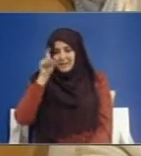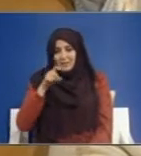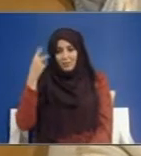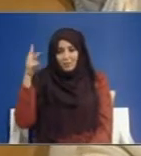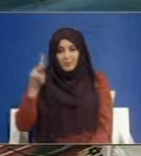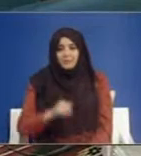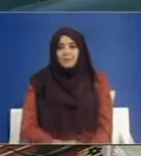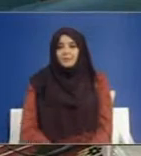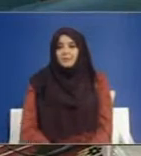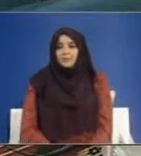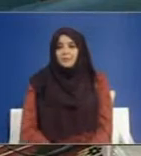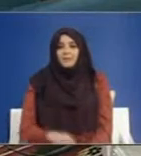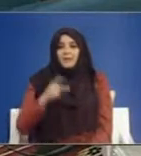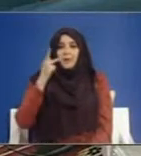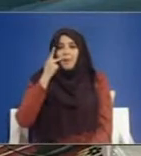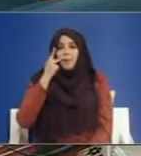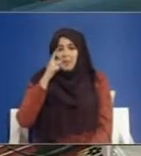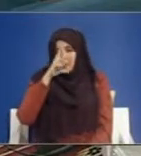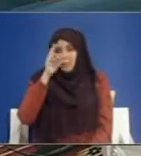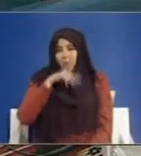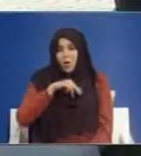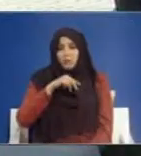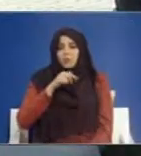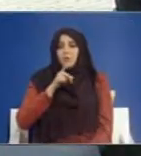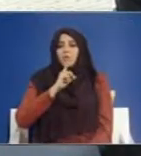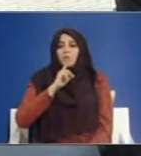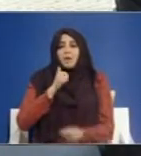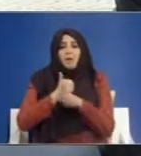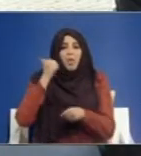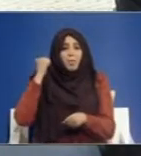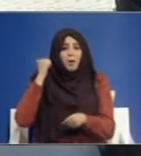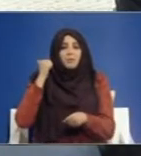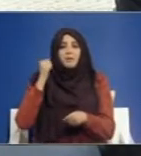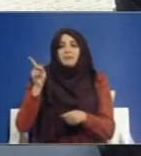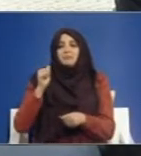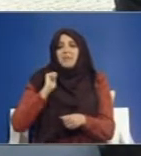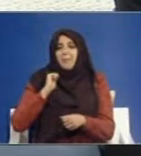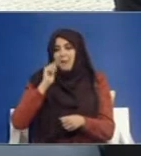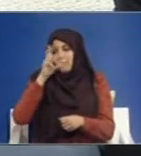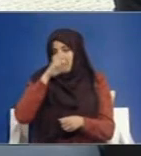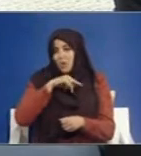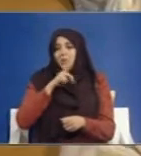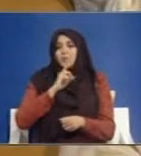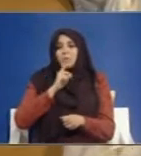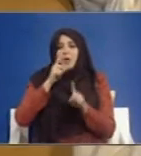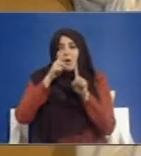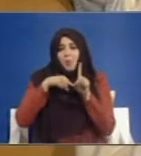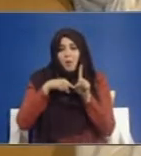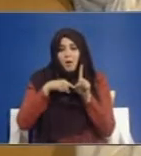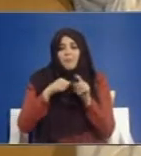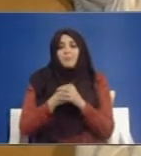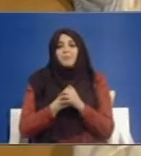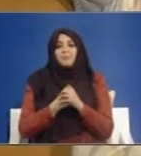الأول تاعها، قالك الوالد توفى عنده عام الله يرحمه، والوالدة توفت عندها شهر الله يرحمها، فقلت